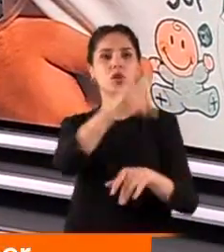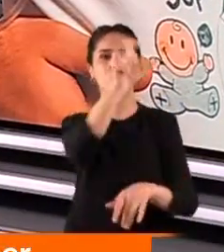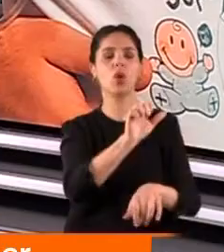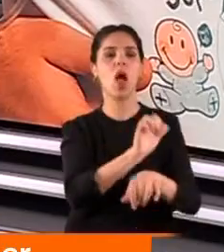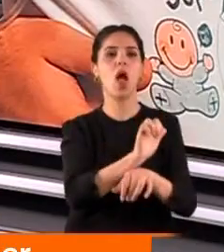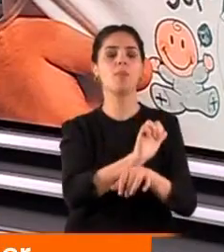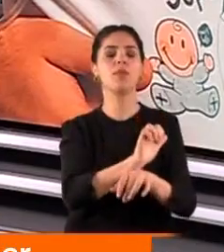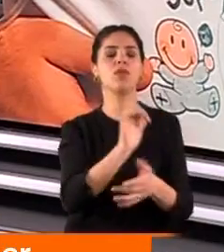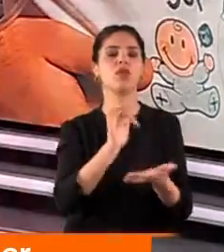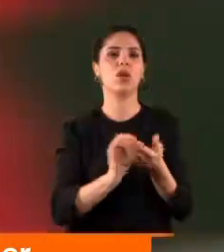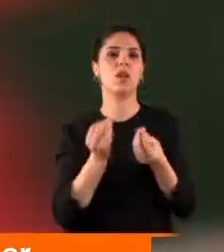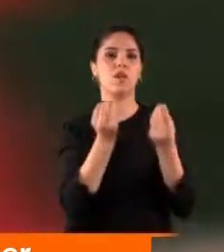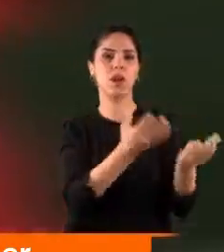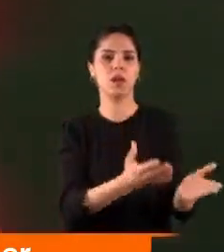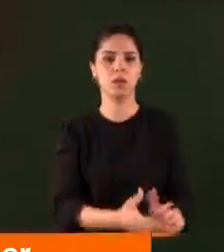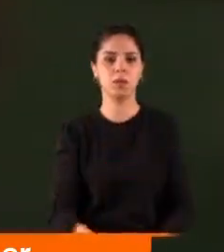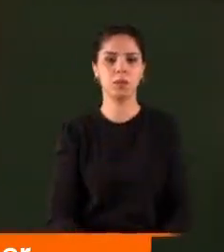verildi.